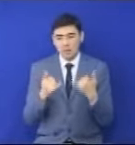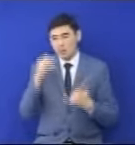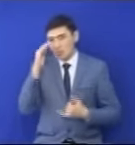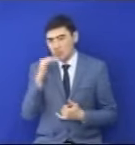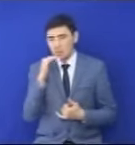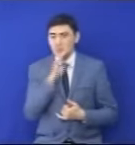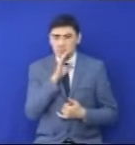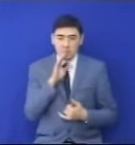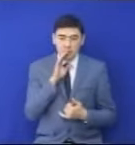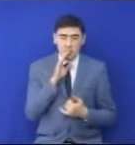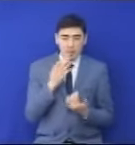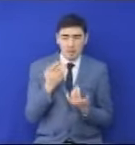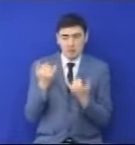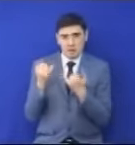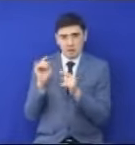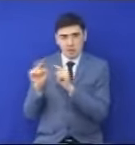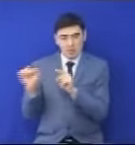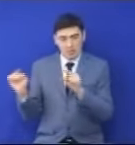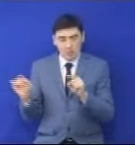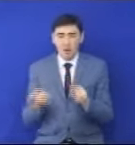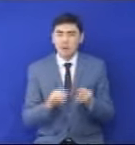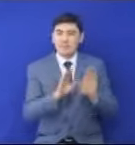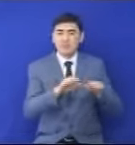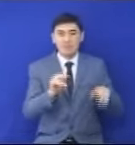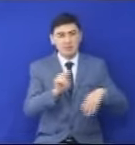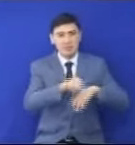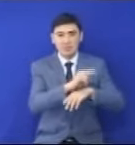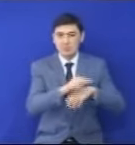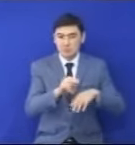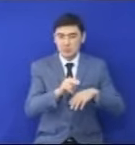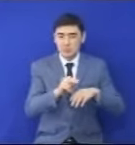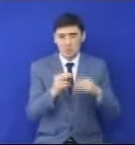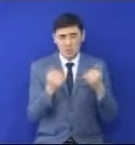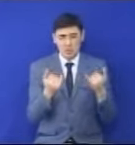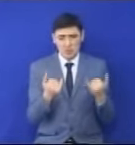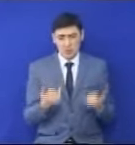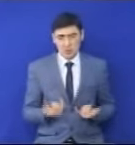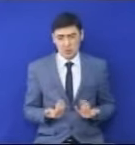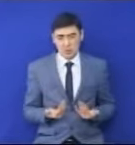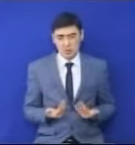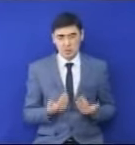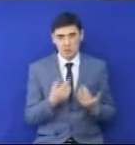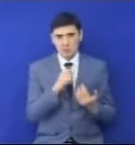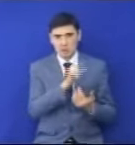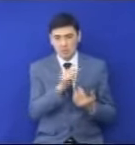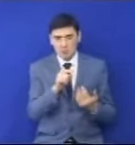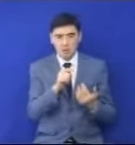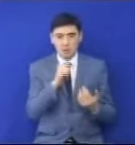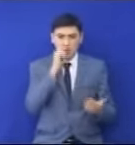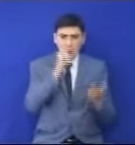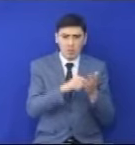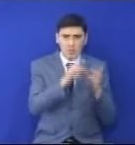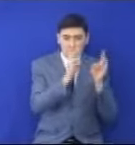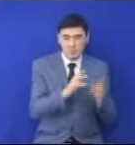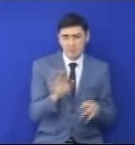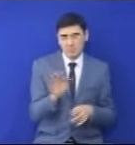ата-аналар қоғамдастығын бала тәрбиесіне және осындай жақындану кезіндегі әртүрлі деструктивтік ағымдарға түсіп